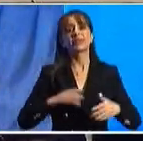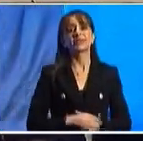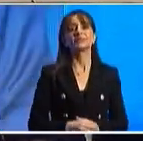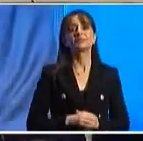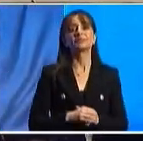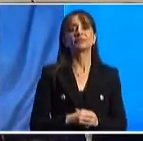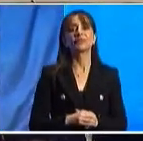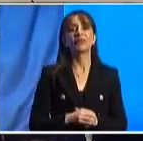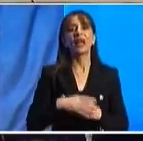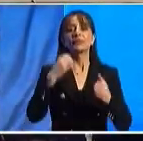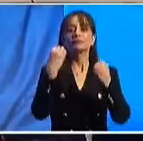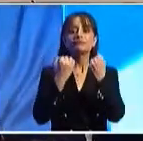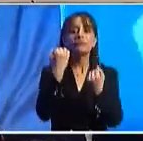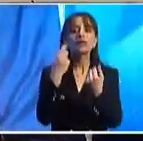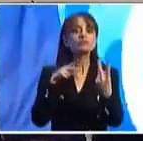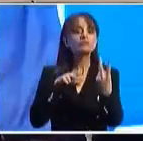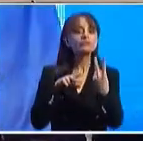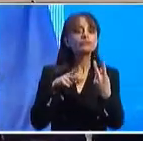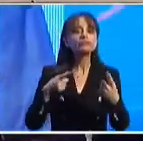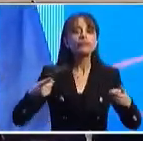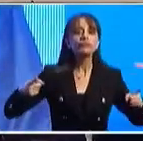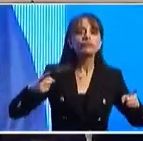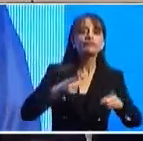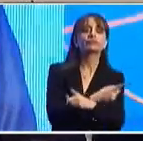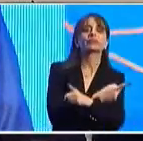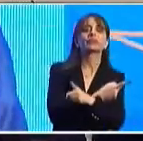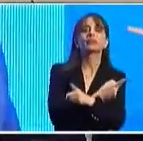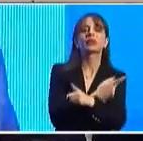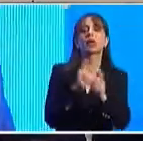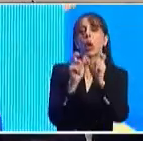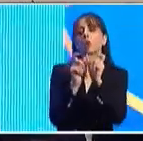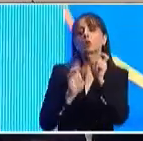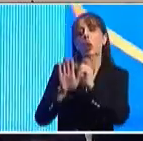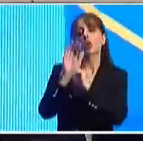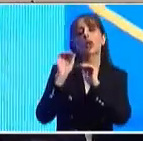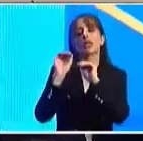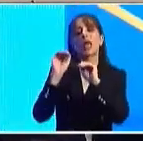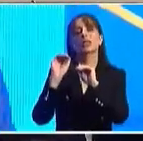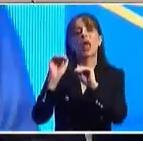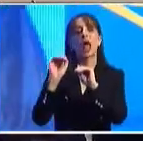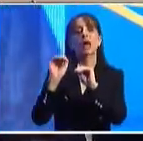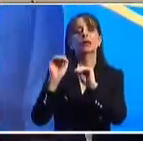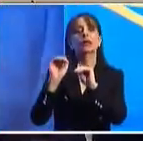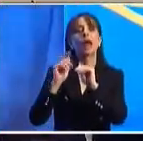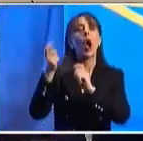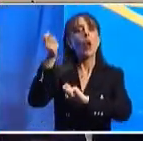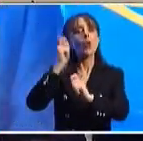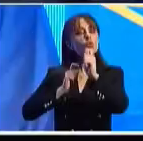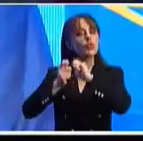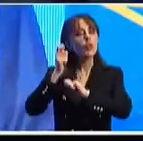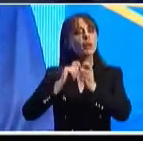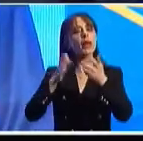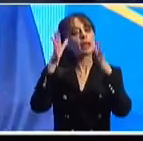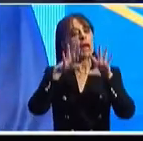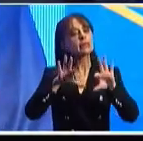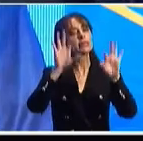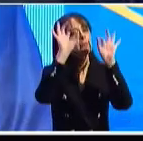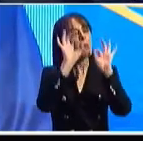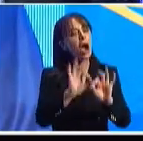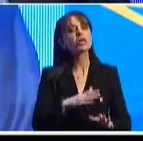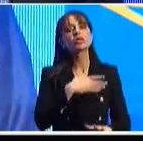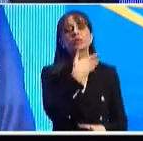taşımayı teşvik edici sosyal destek uygulamalarımızı da hızla hayata geçiriyoruz. İşte